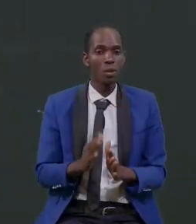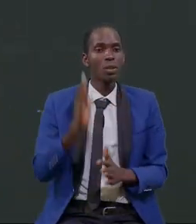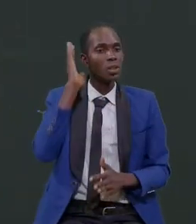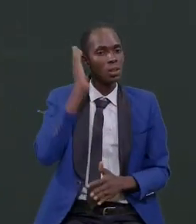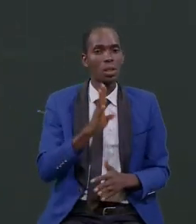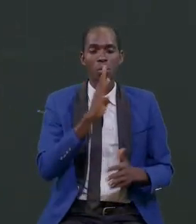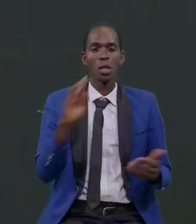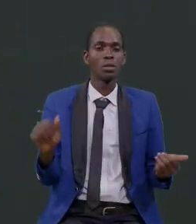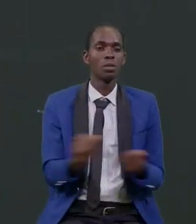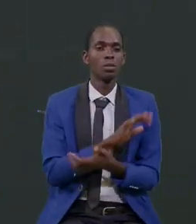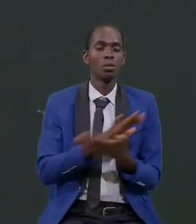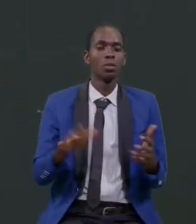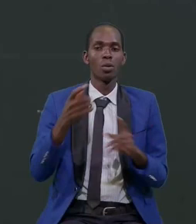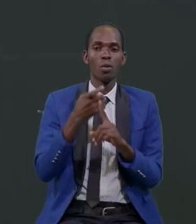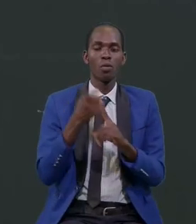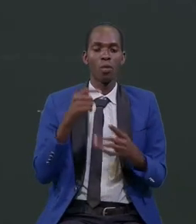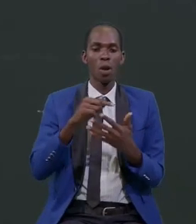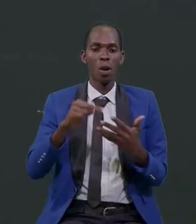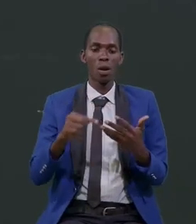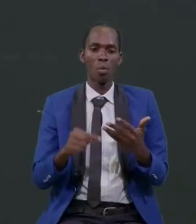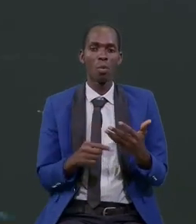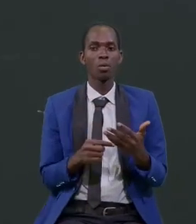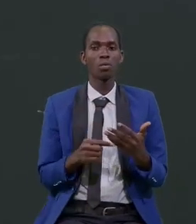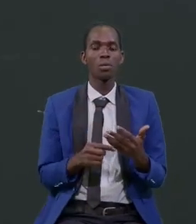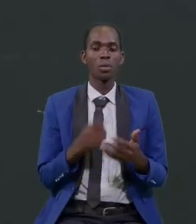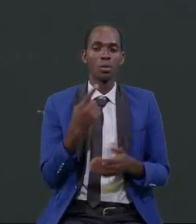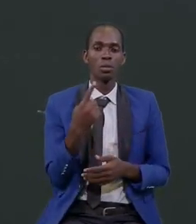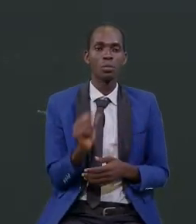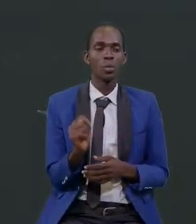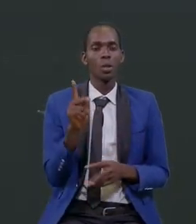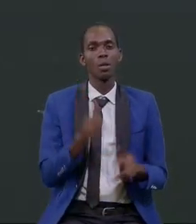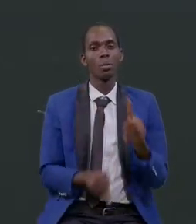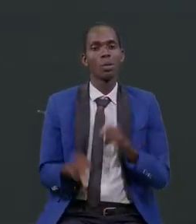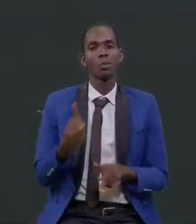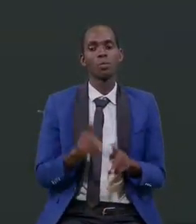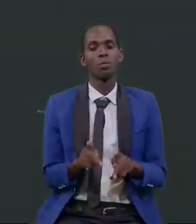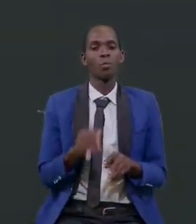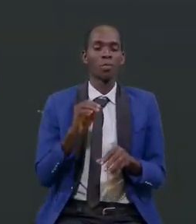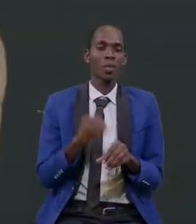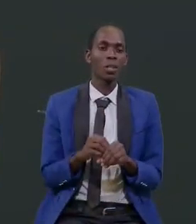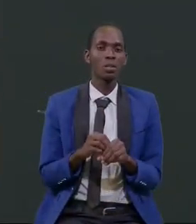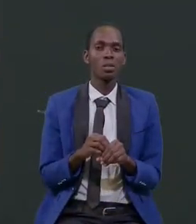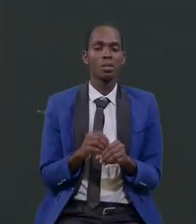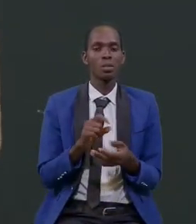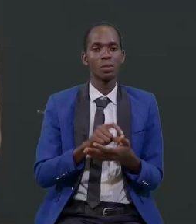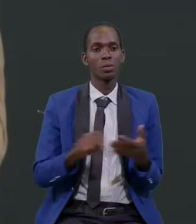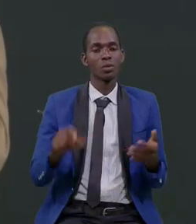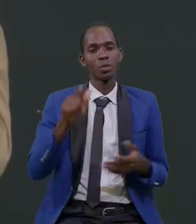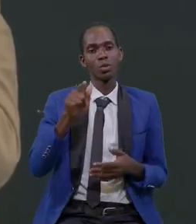détruit du milieu, exterminé du milieu du peuple. Dans le